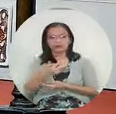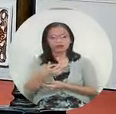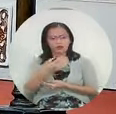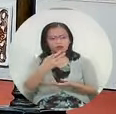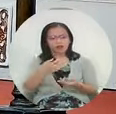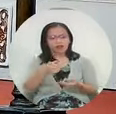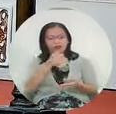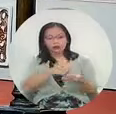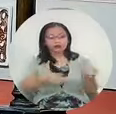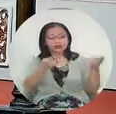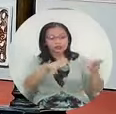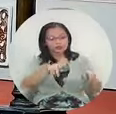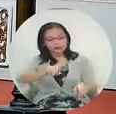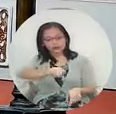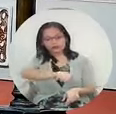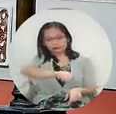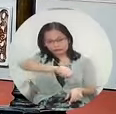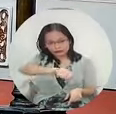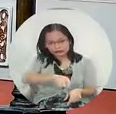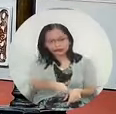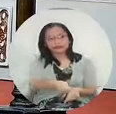mo nang classical nga kusi